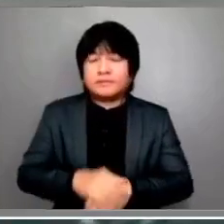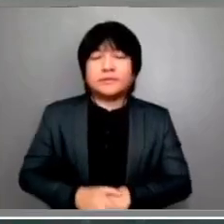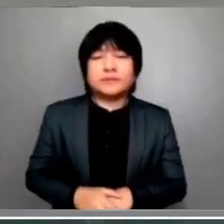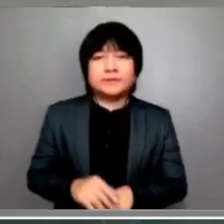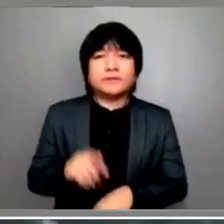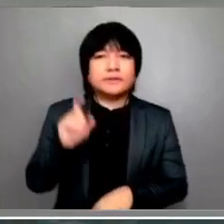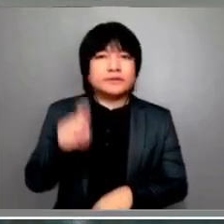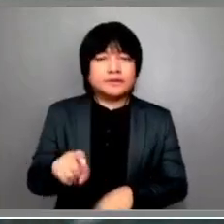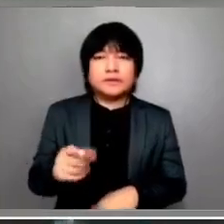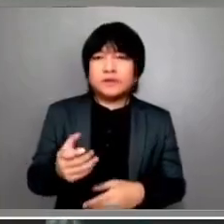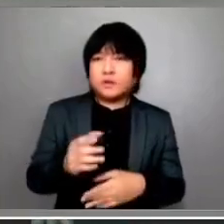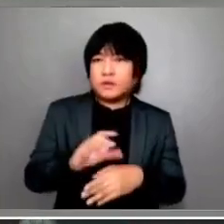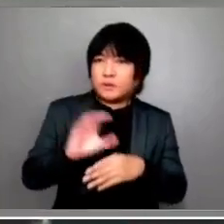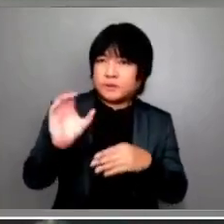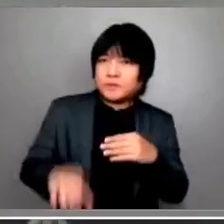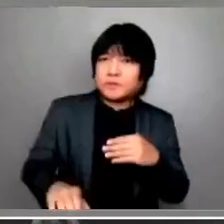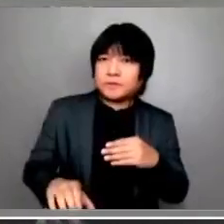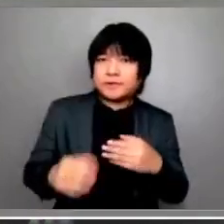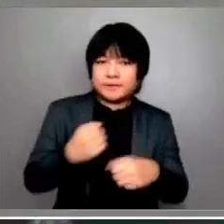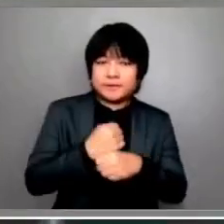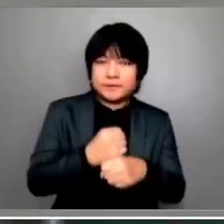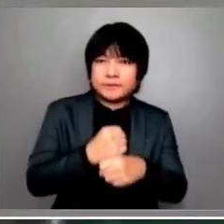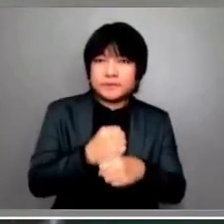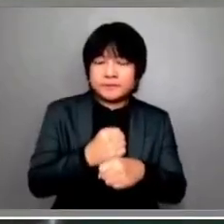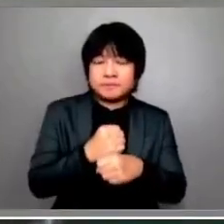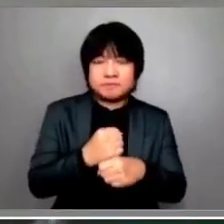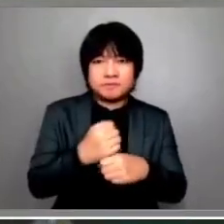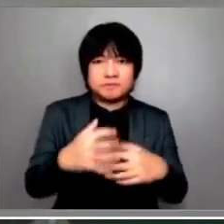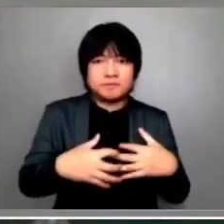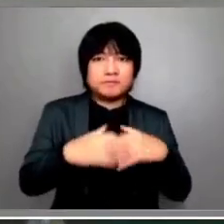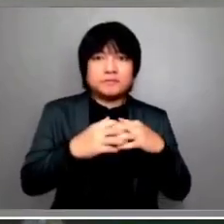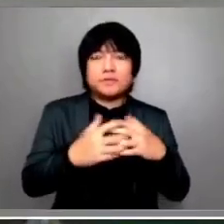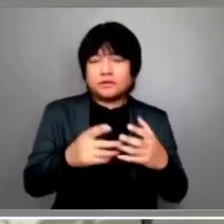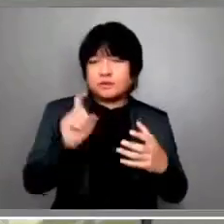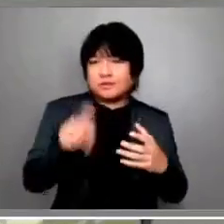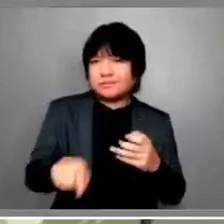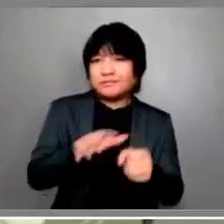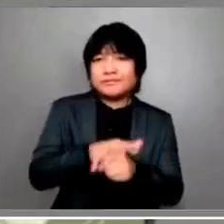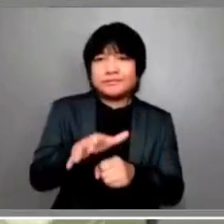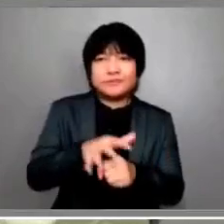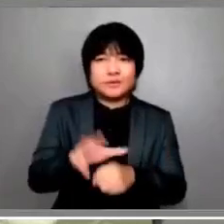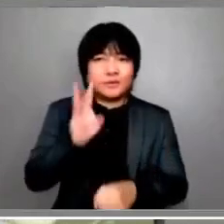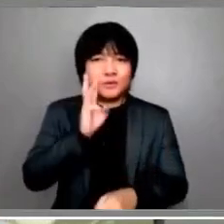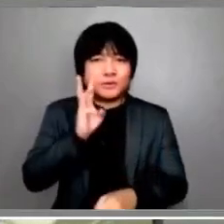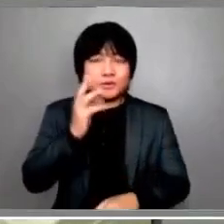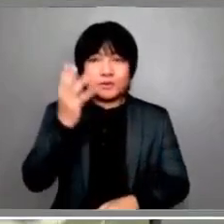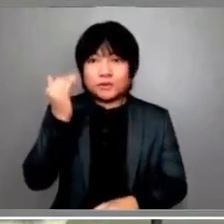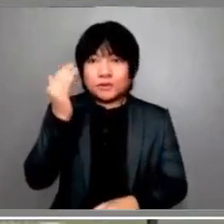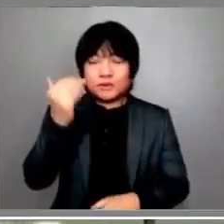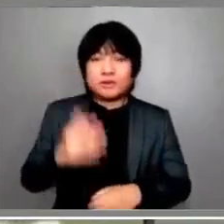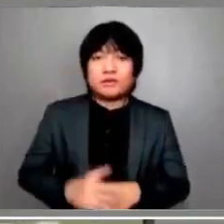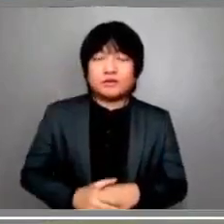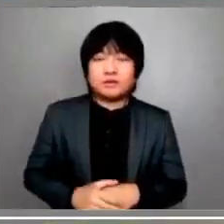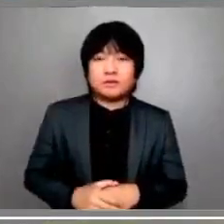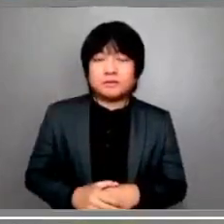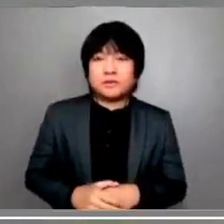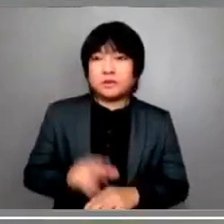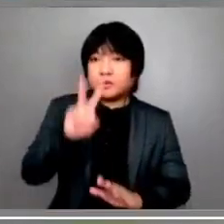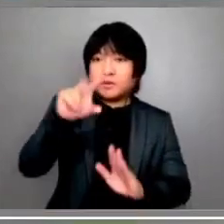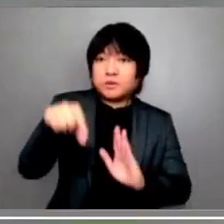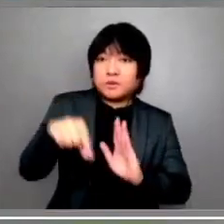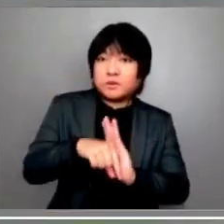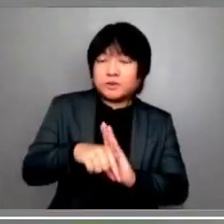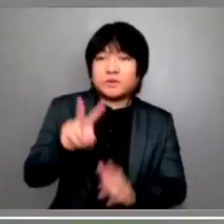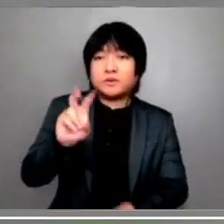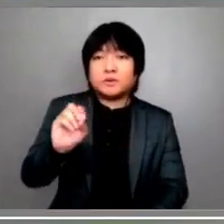supply project para matiyak na may is pa tayong tubig lalo't sa pagtataya ay maaaring umabot ng second quarter ng 2024 ang El